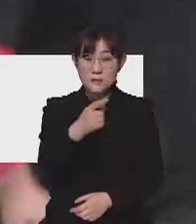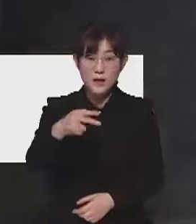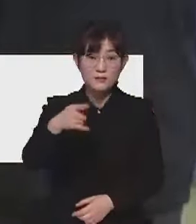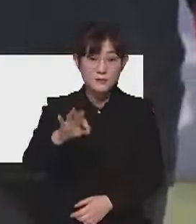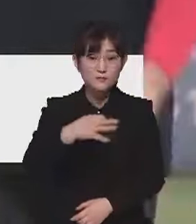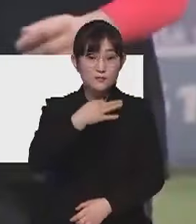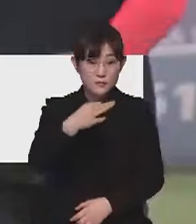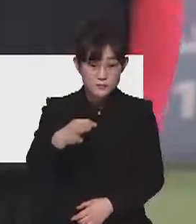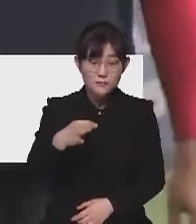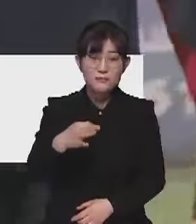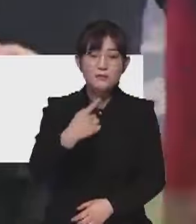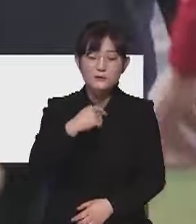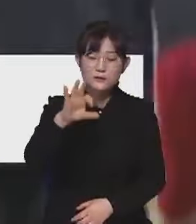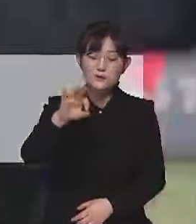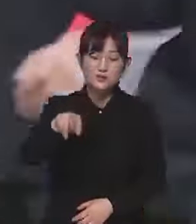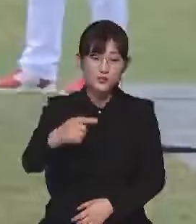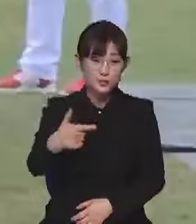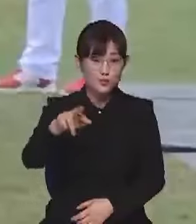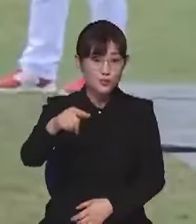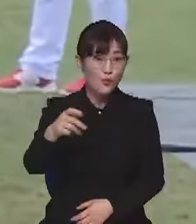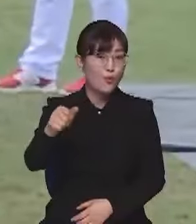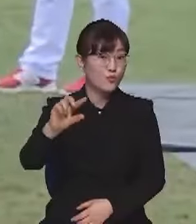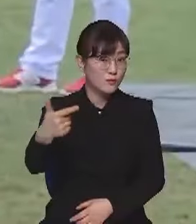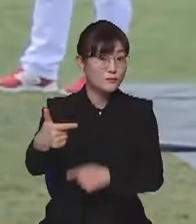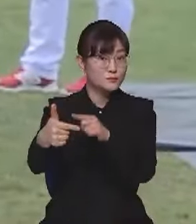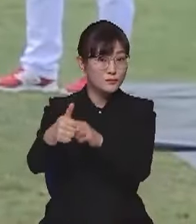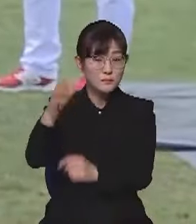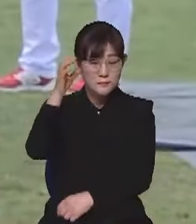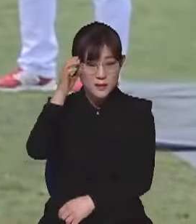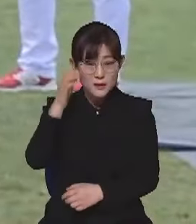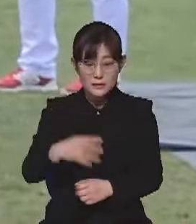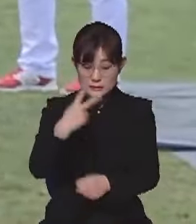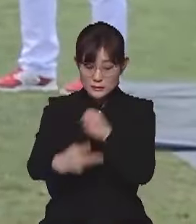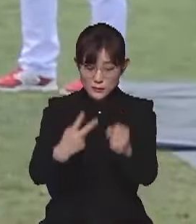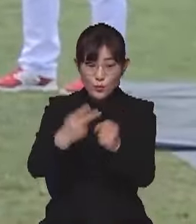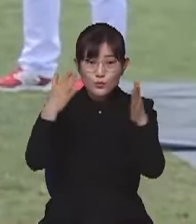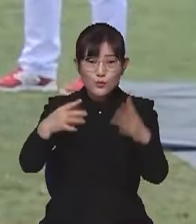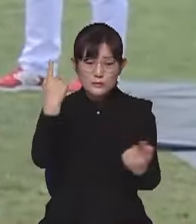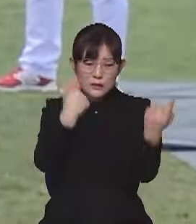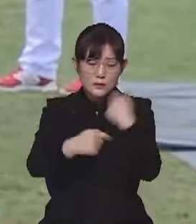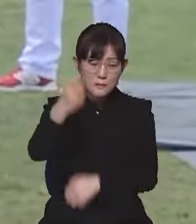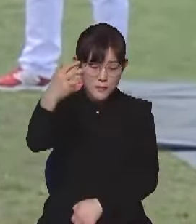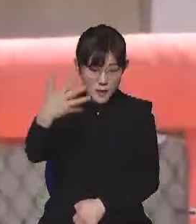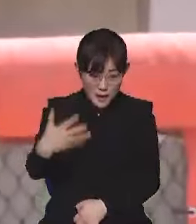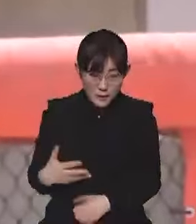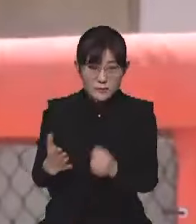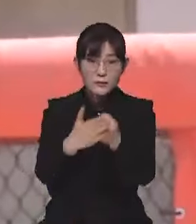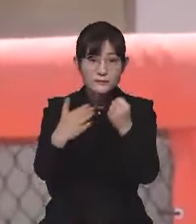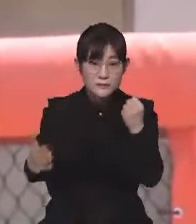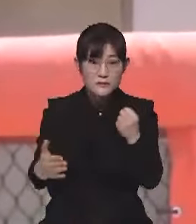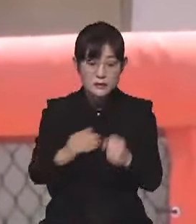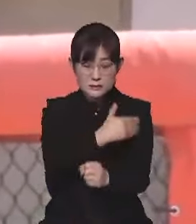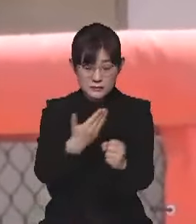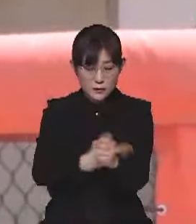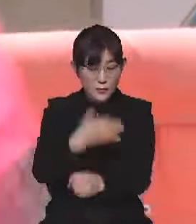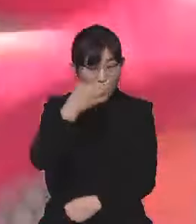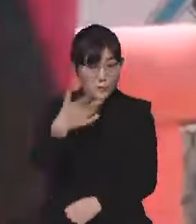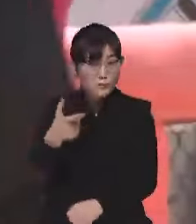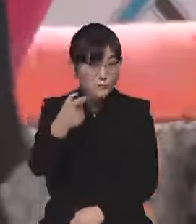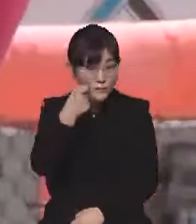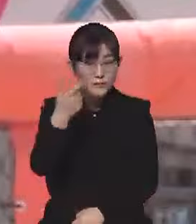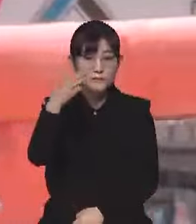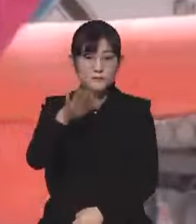선수도 이번 시즌 주목할 만합니다. 지난 2년 동안 잦은 부상에 시달리며 잠재력을 보여줄 기회도 잡지